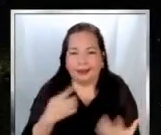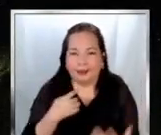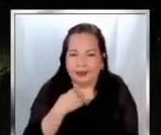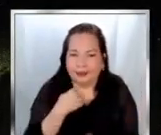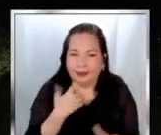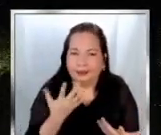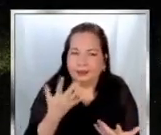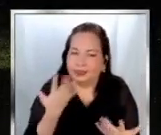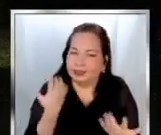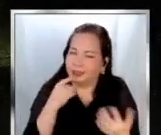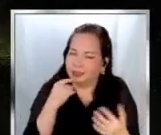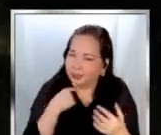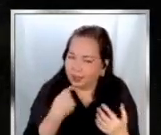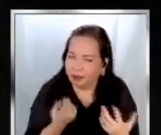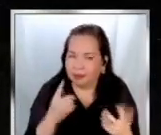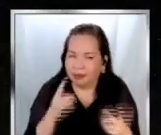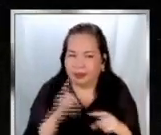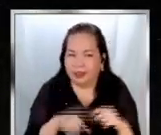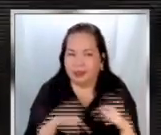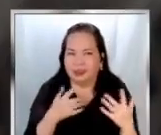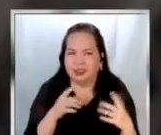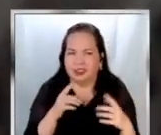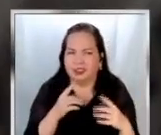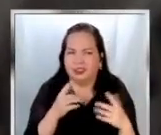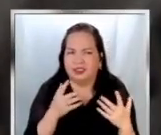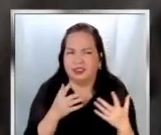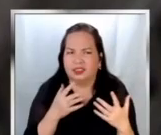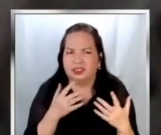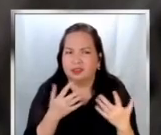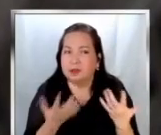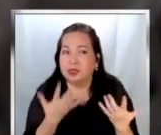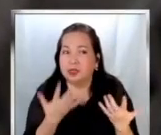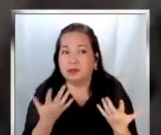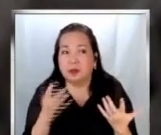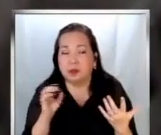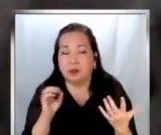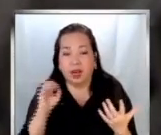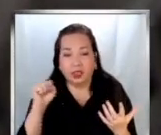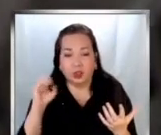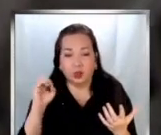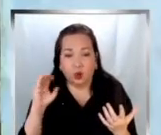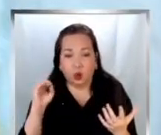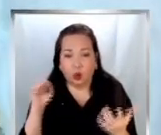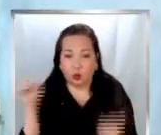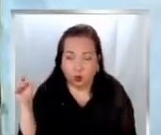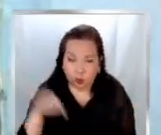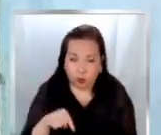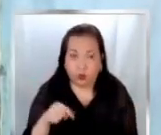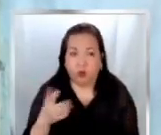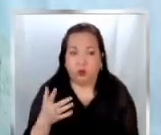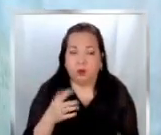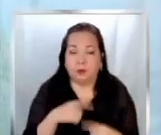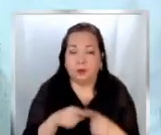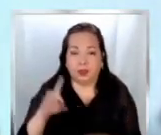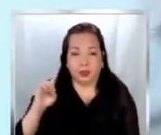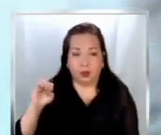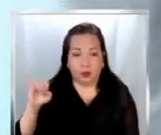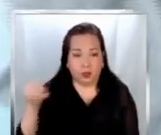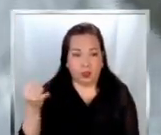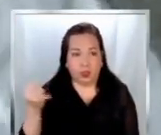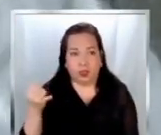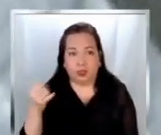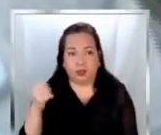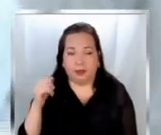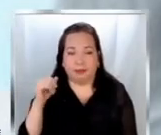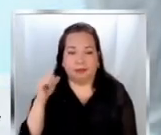kasi talaga namang walang SOCO available. No? Ayon kay DOJ Undersecretary Adrian Sugay, galing din sa mga